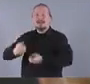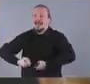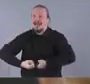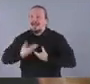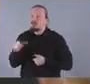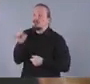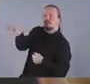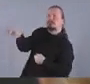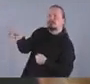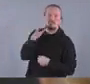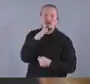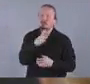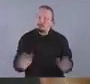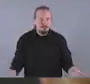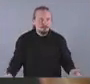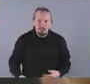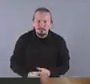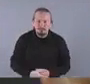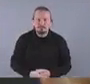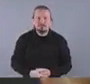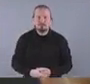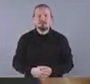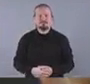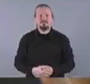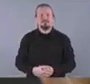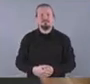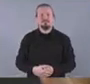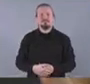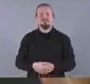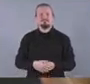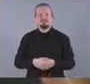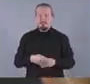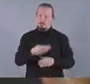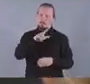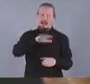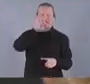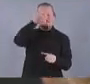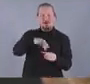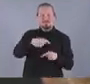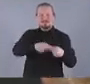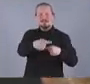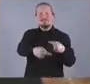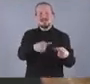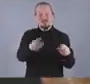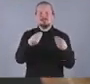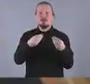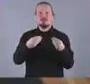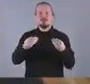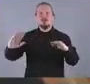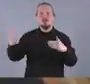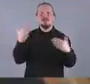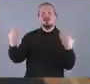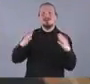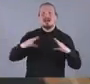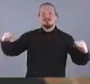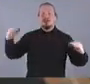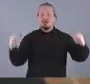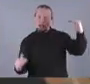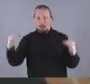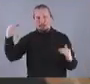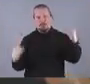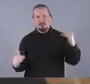Assemblée. Le mode de scrutin de la MEL a déjà un impact sur la représentativité de notre Assemblée. En effet, avec